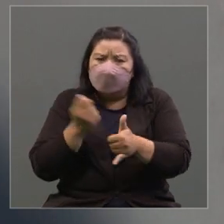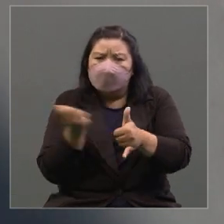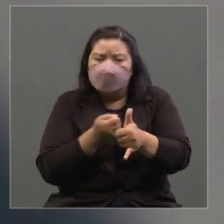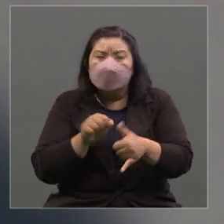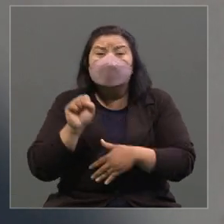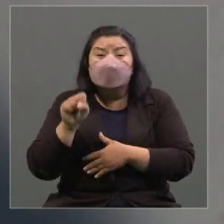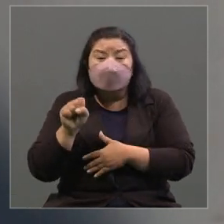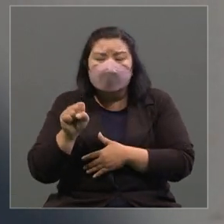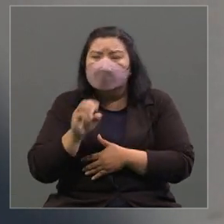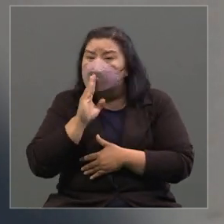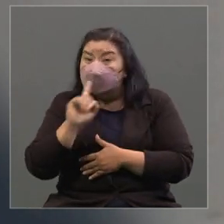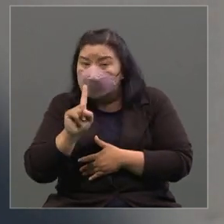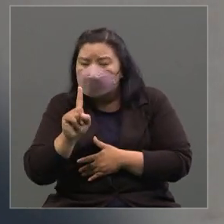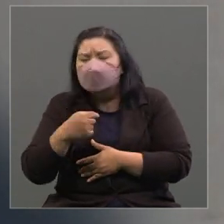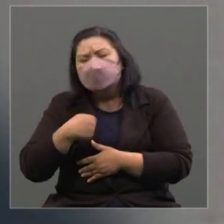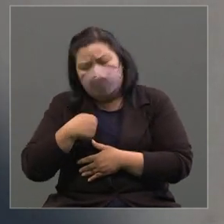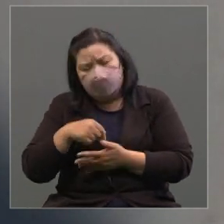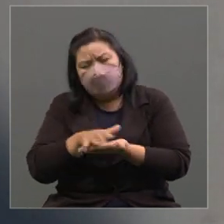บ้างครับ ขอโทษ